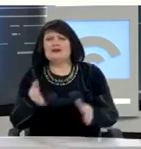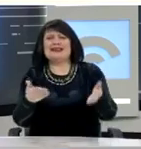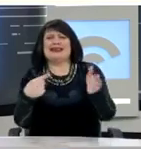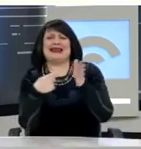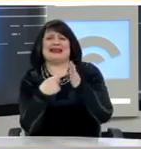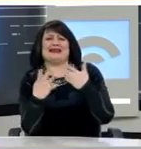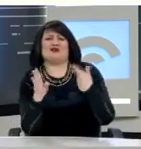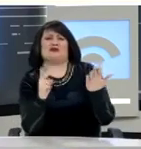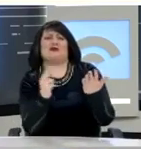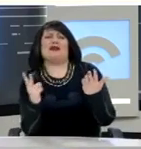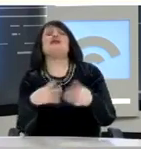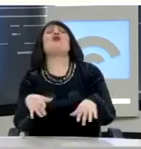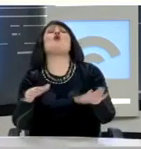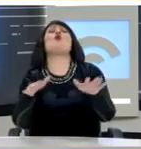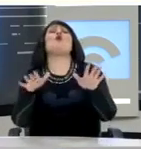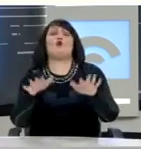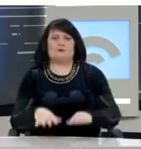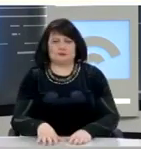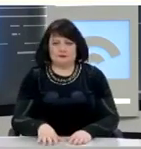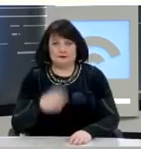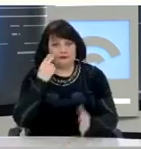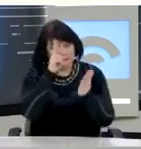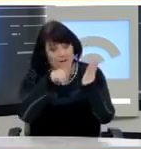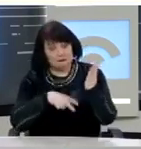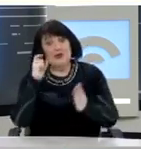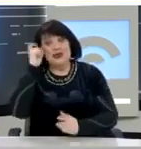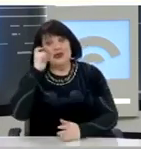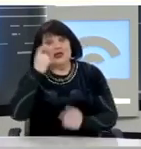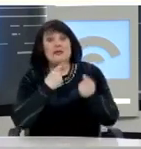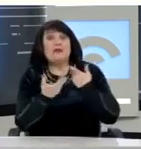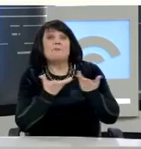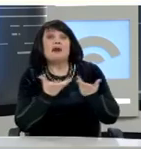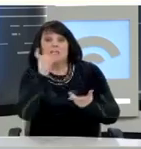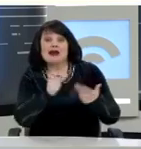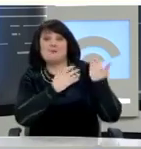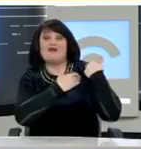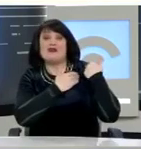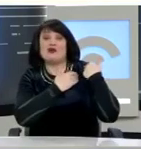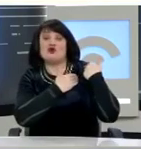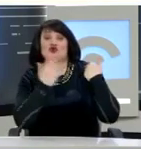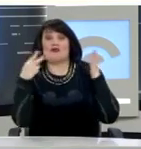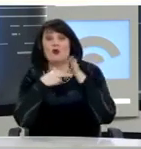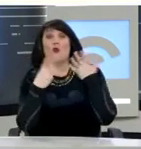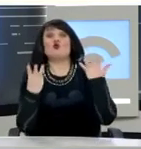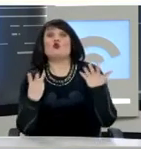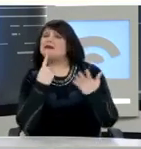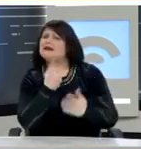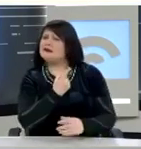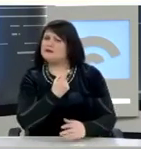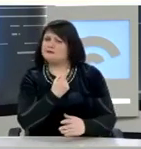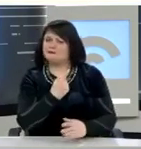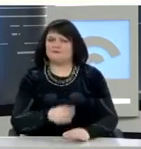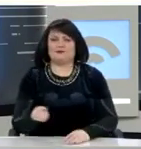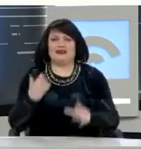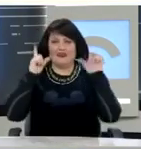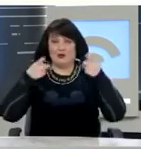δεν ισχύουν. Εγώ θα σας διαβάσω την έκθεση του διαπραγματευτή της χώρας το 2008. Κυβέρνηση